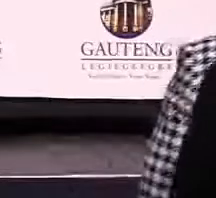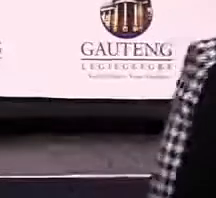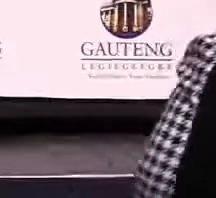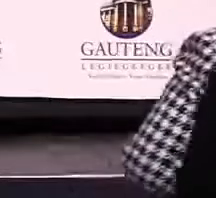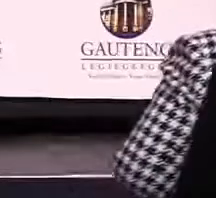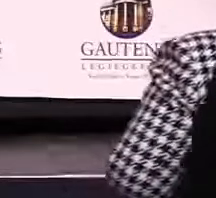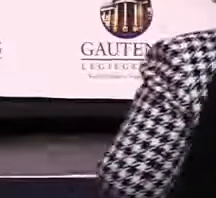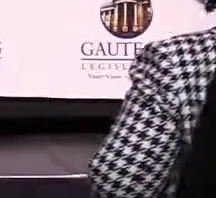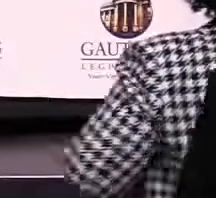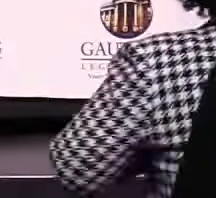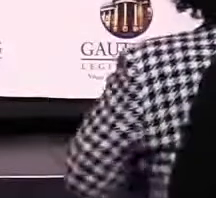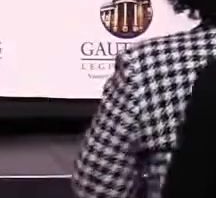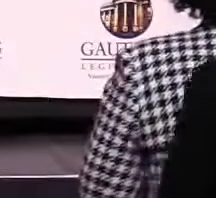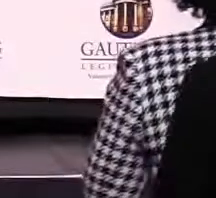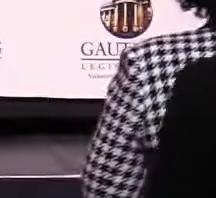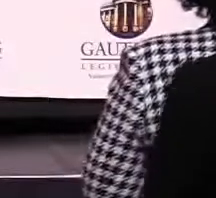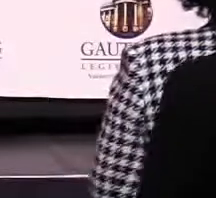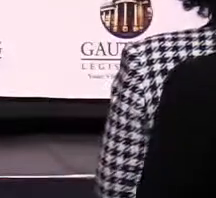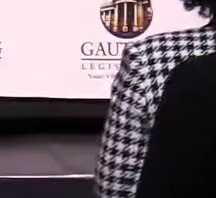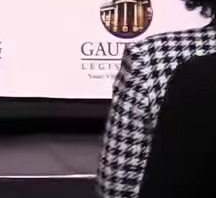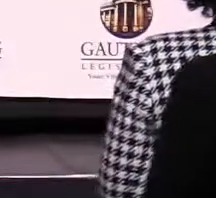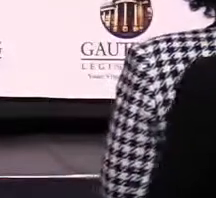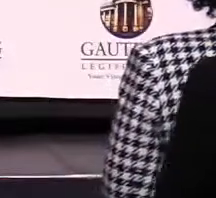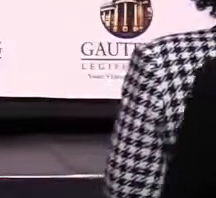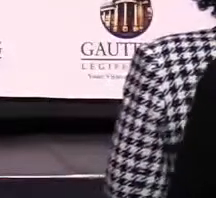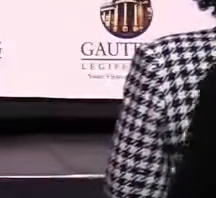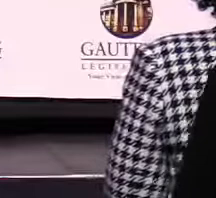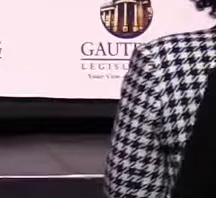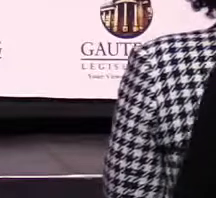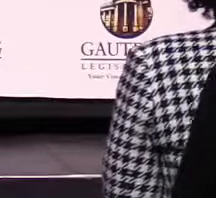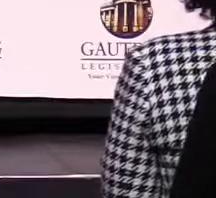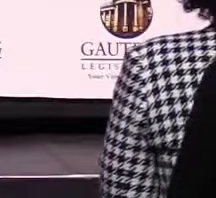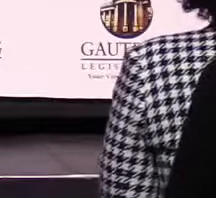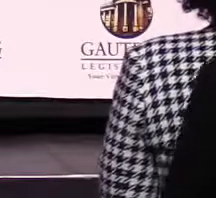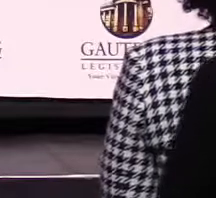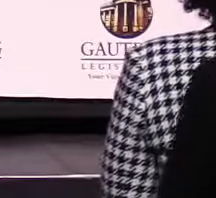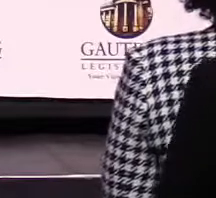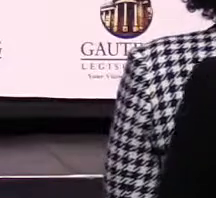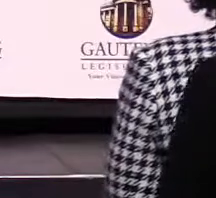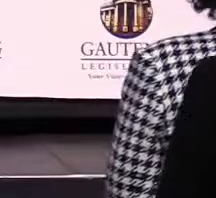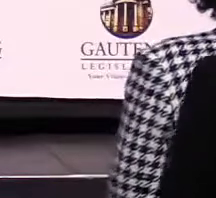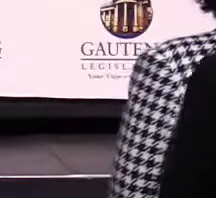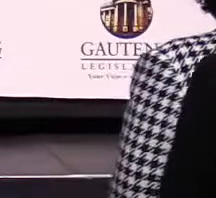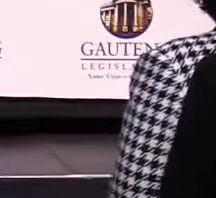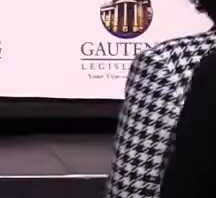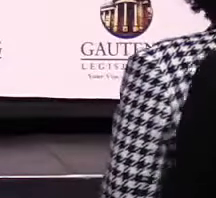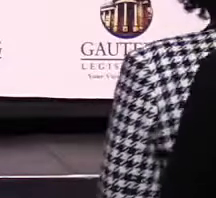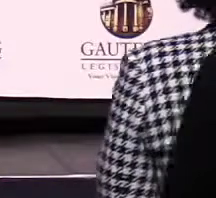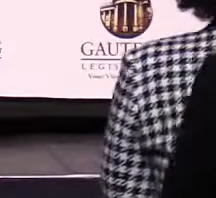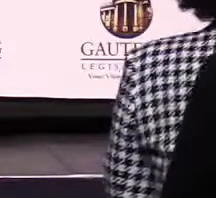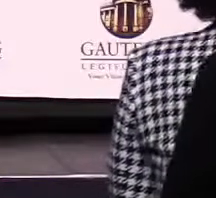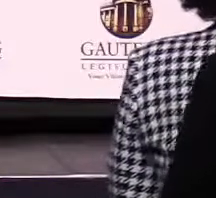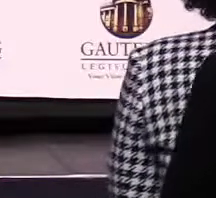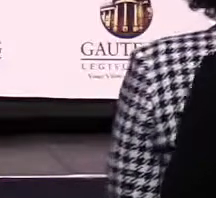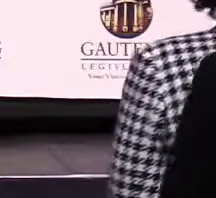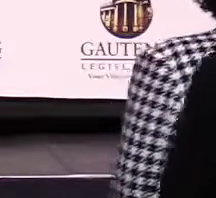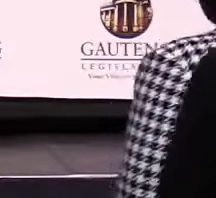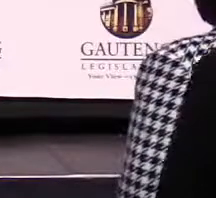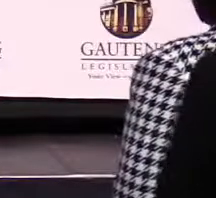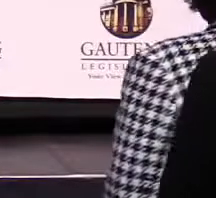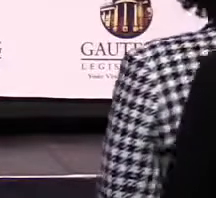Hallelujah. Sibongile dwala lethu. Sibongile moyo ingcwele, sibongile mvana